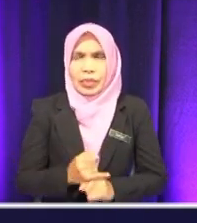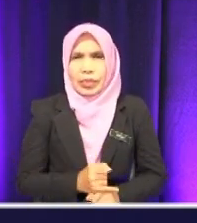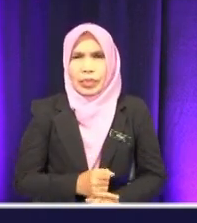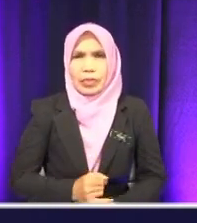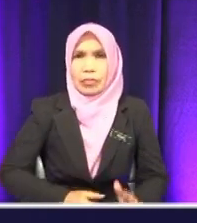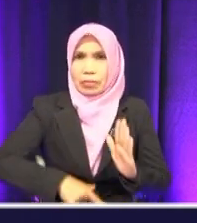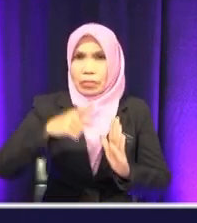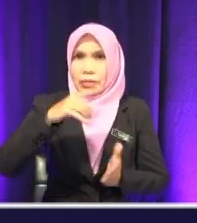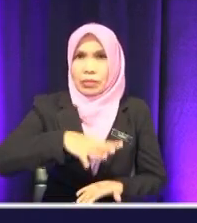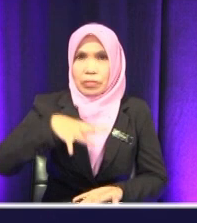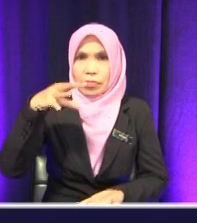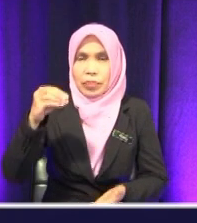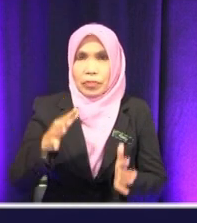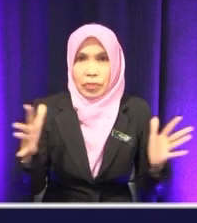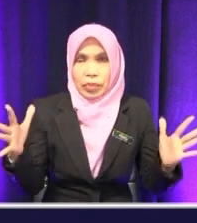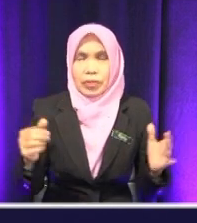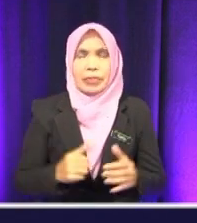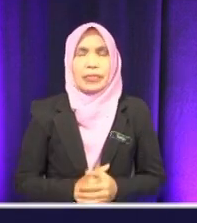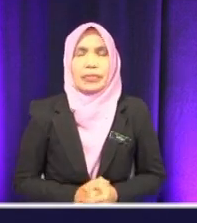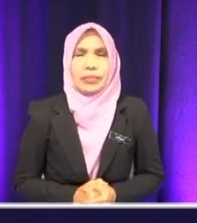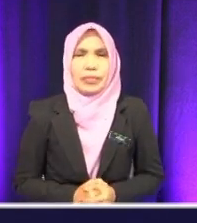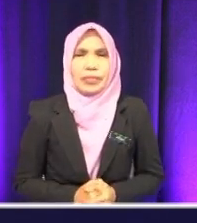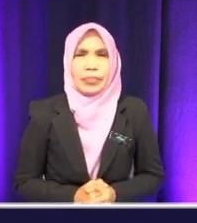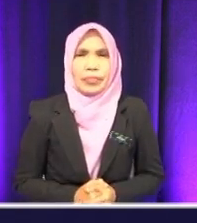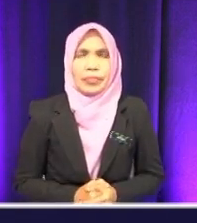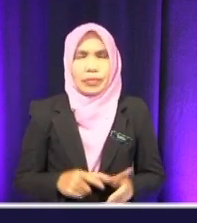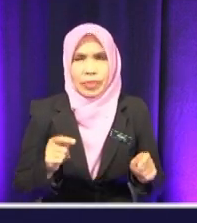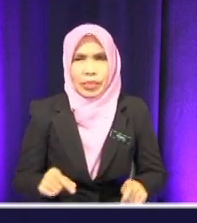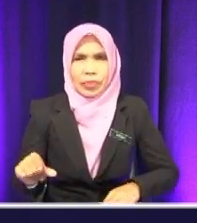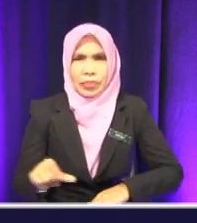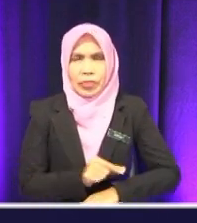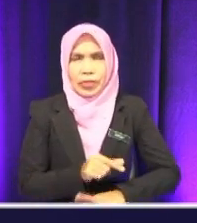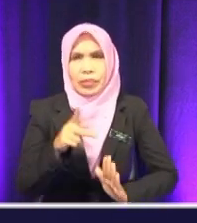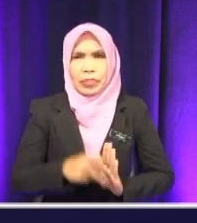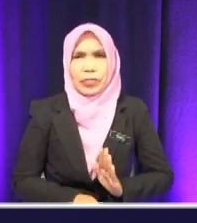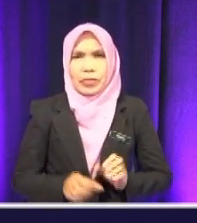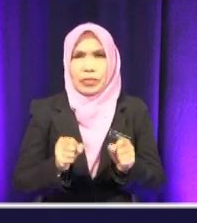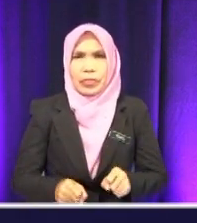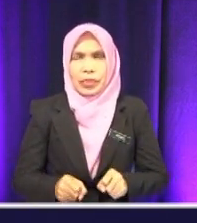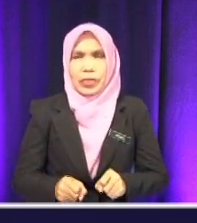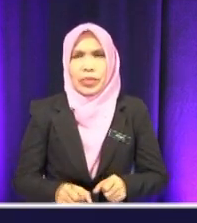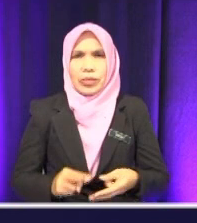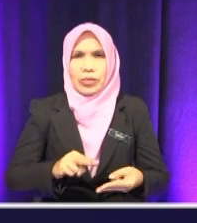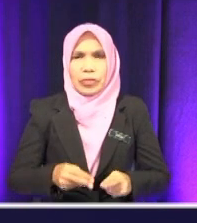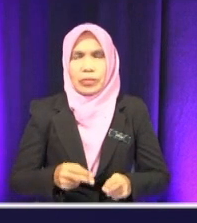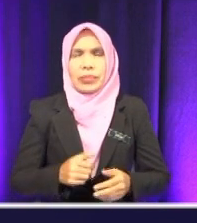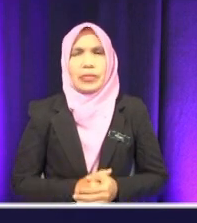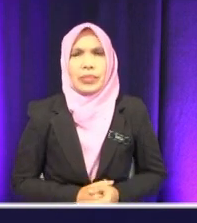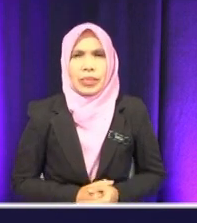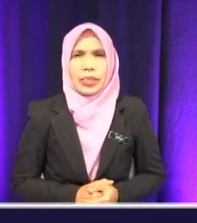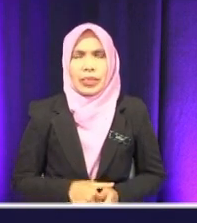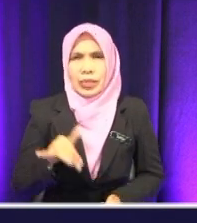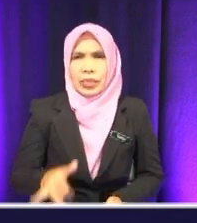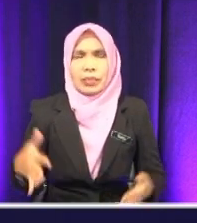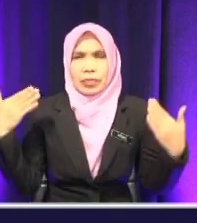dan calon-calon mesti gunakan sekali lagi mesti gunakan pembully ubah ataupun Medan ataupun yang ada dalam